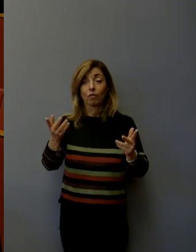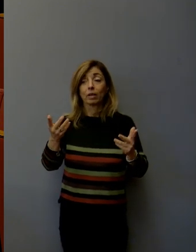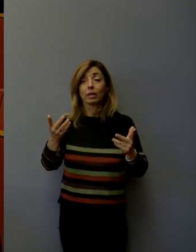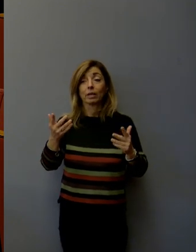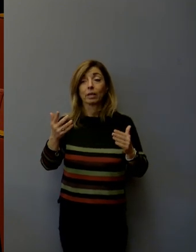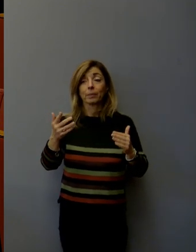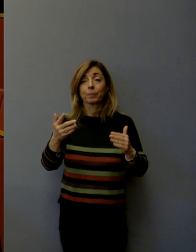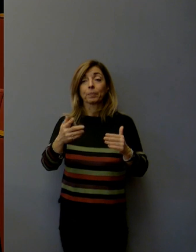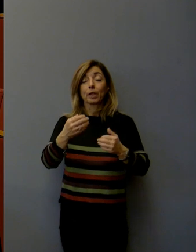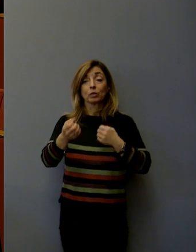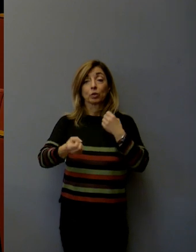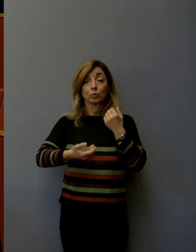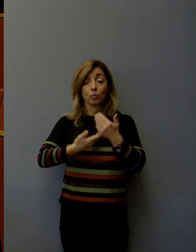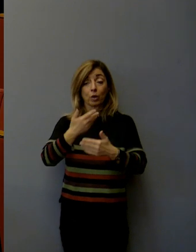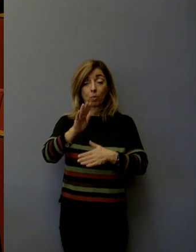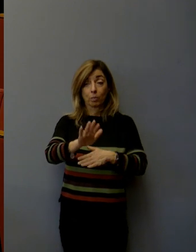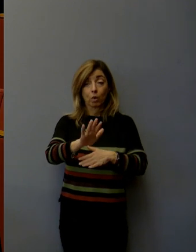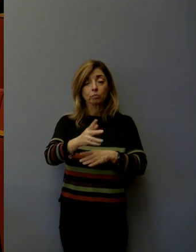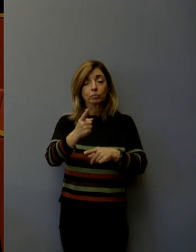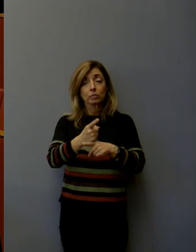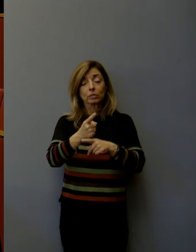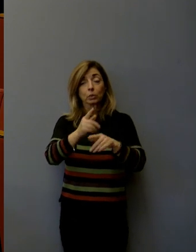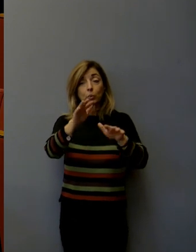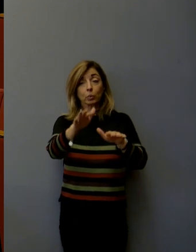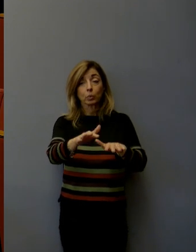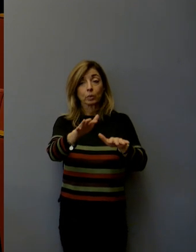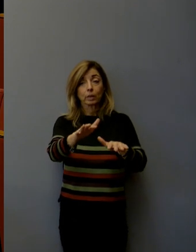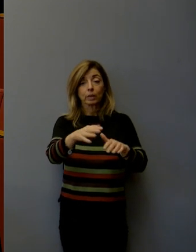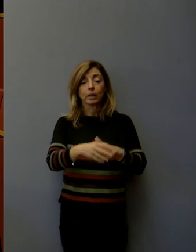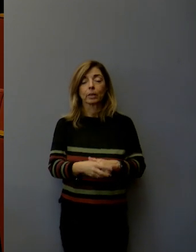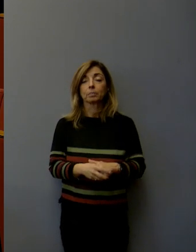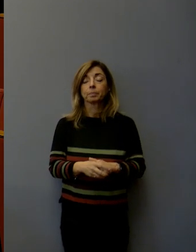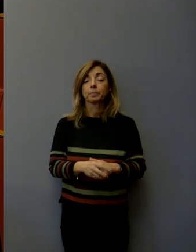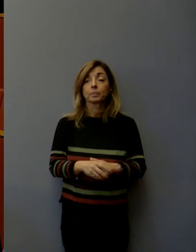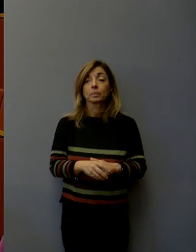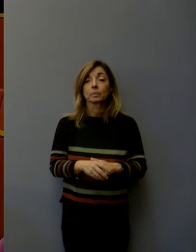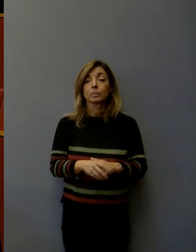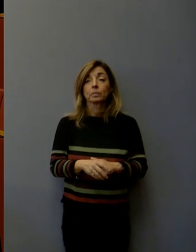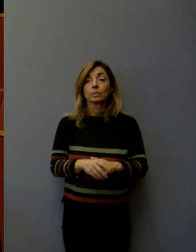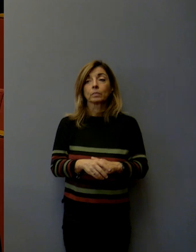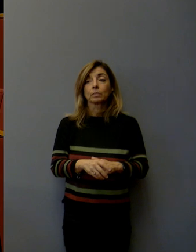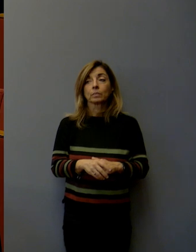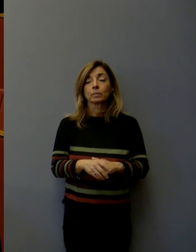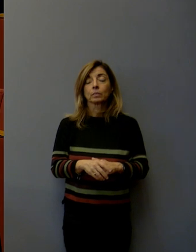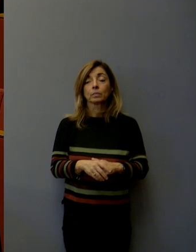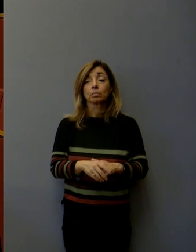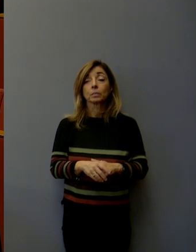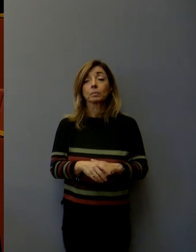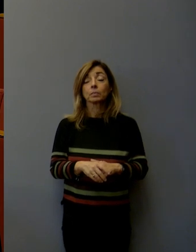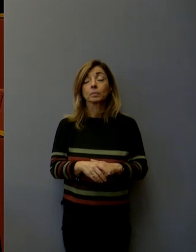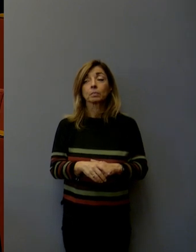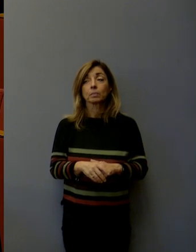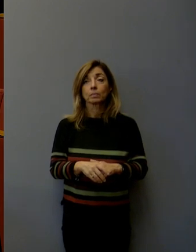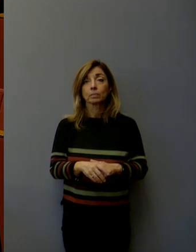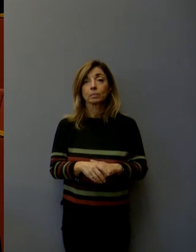equilibrato sviluppo così come viene descritto nel nelle linee programmatiche credo che uno dei